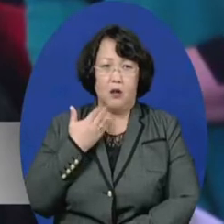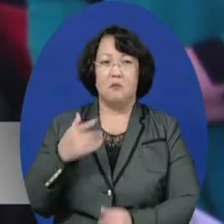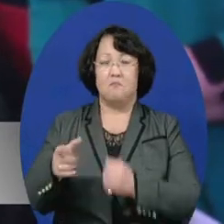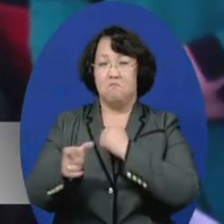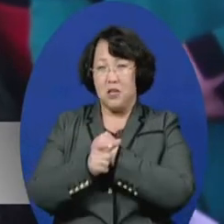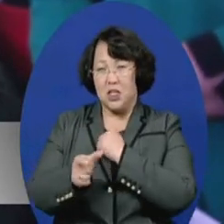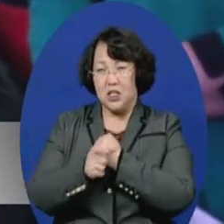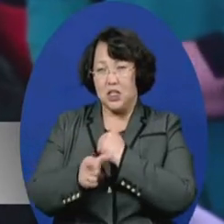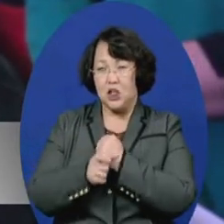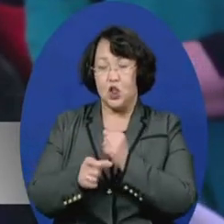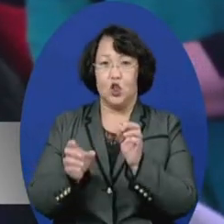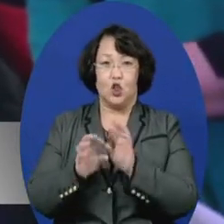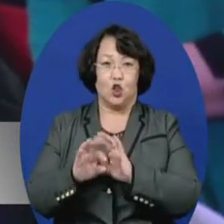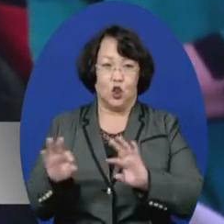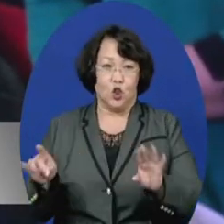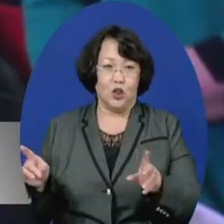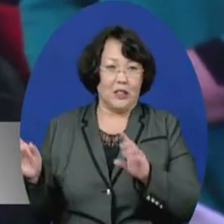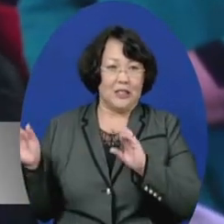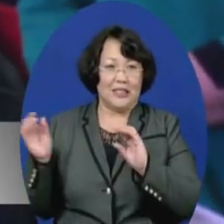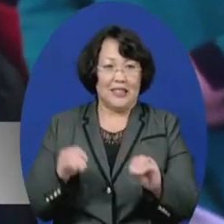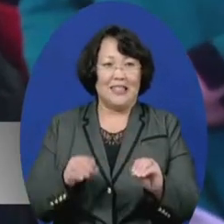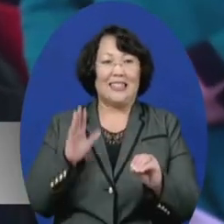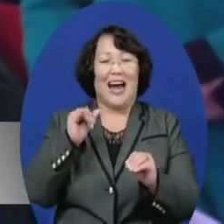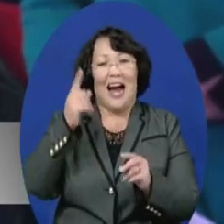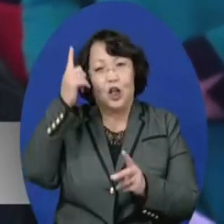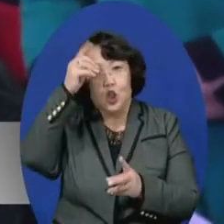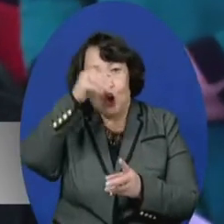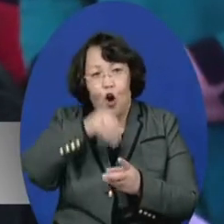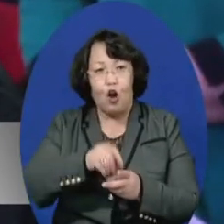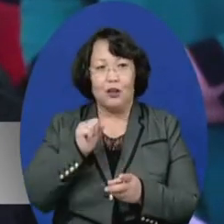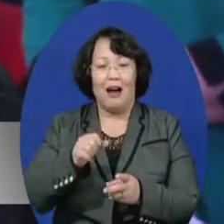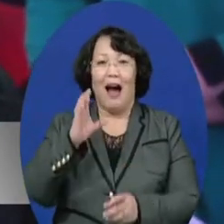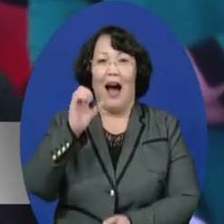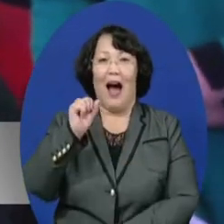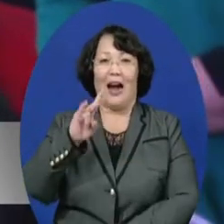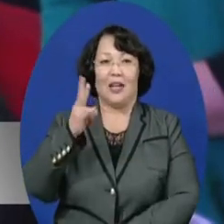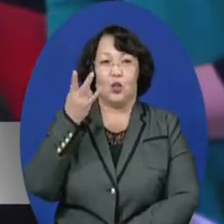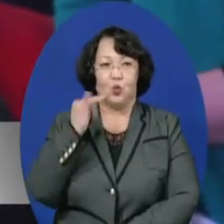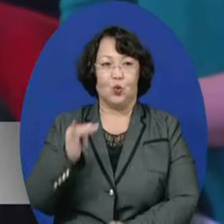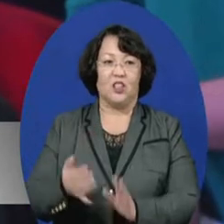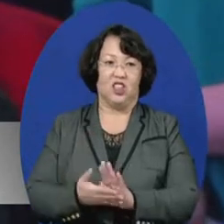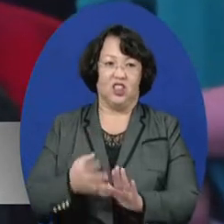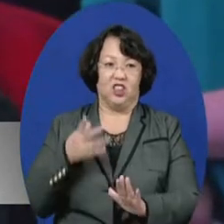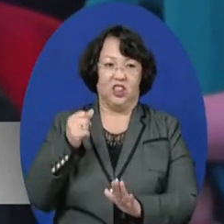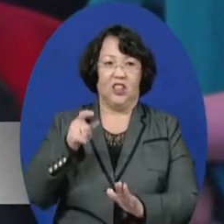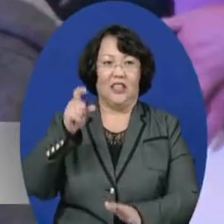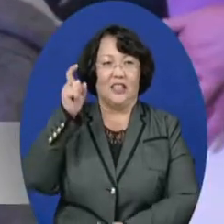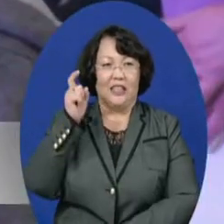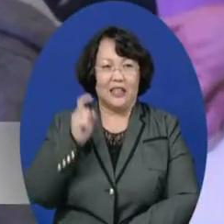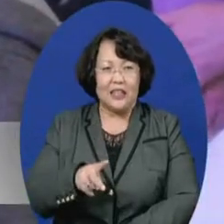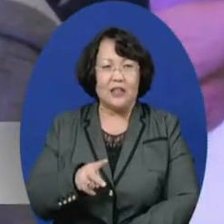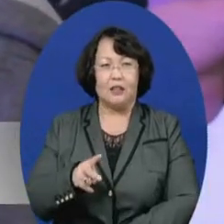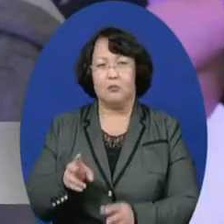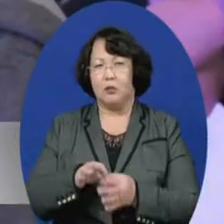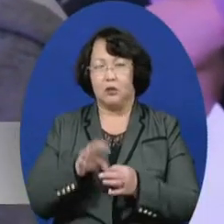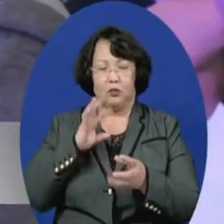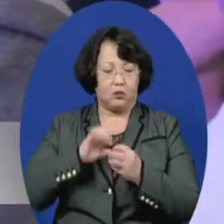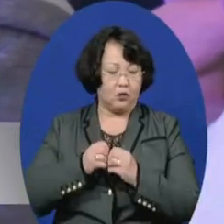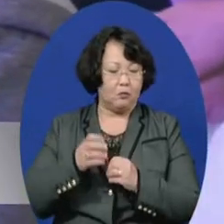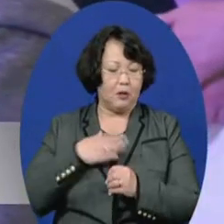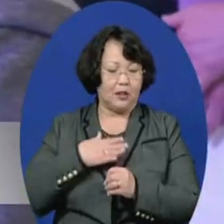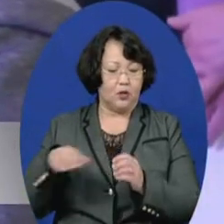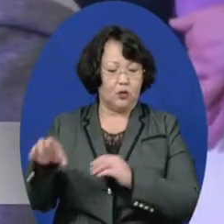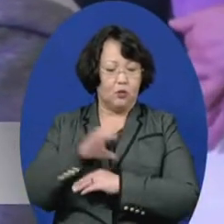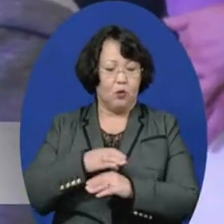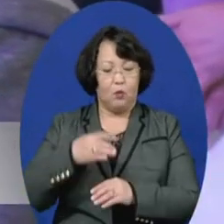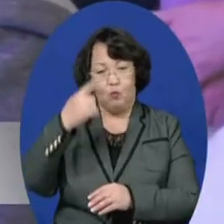нэрэжлэг гэж болгоны хичээлийг яаж ойлгуулах вэ гэдэг тэр агцын шинжилгээг бид хэлний одоо хүмүүс хийж өгөх хэрэгтэй байна. Манай бүхэл сумууд ерөөсөө